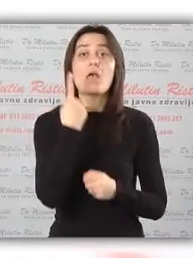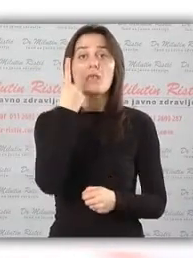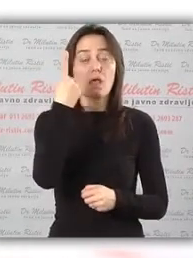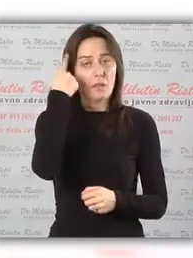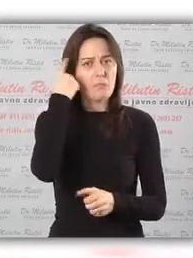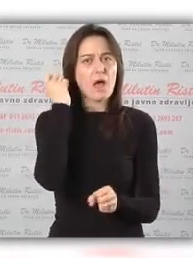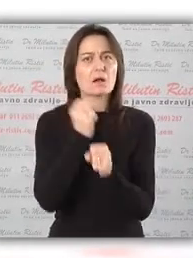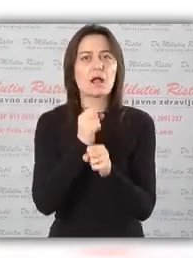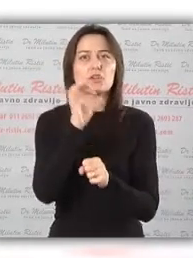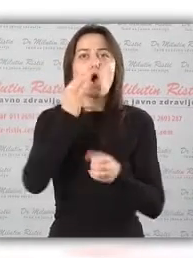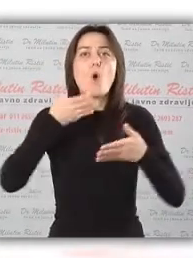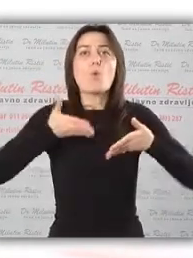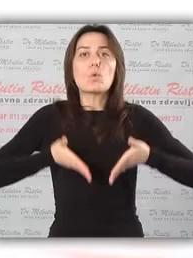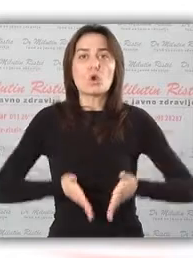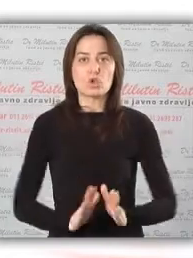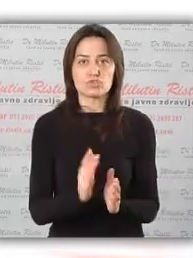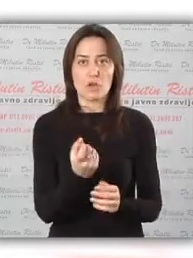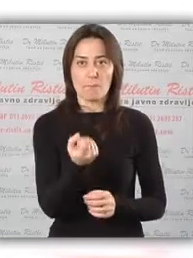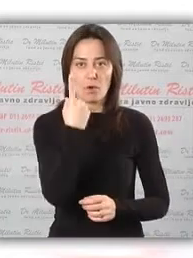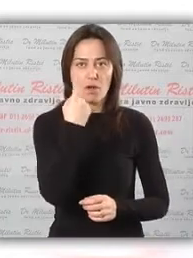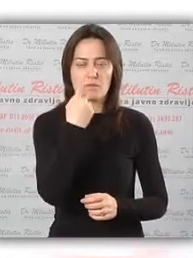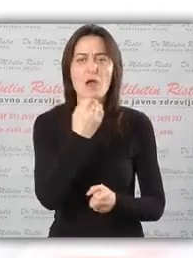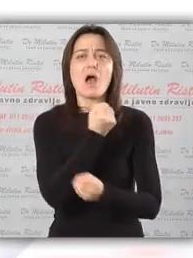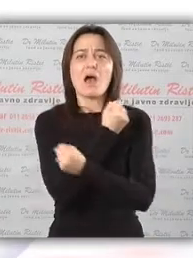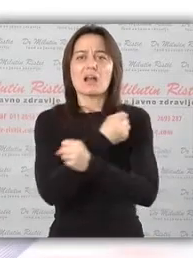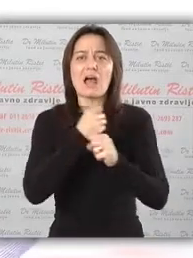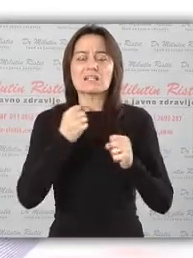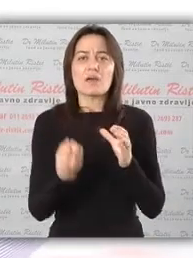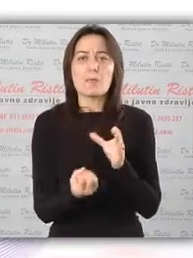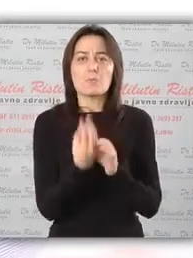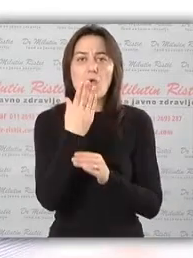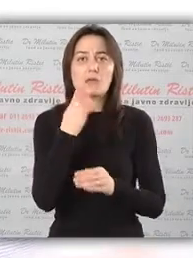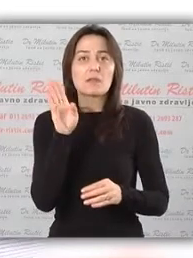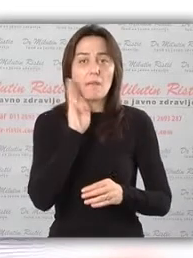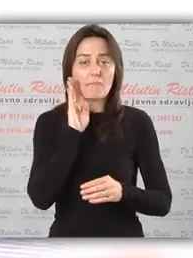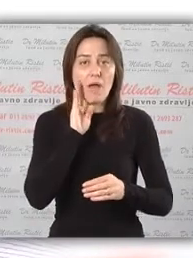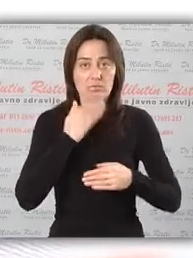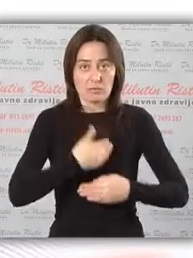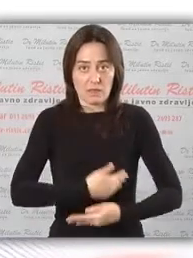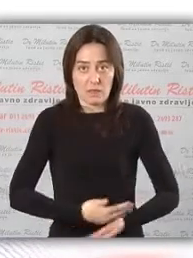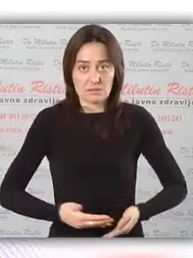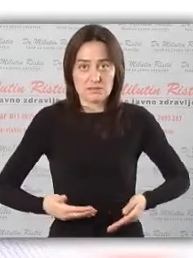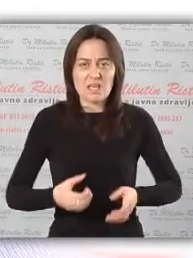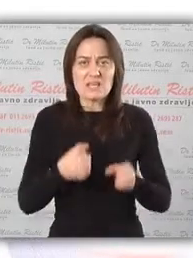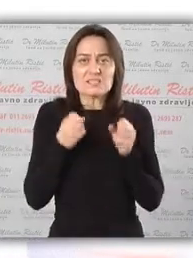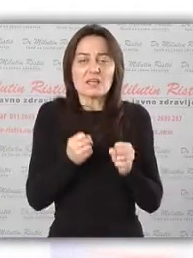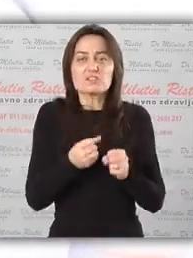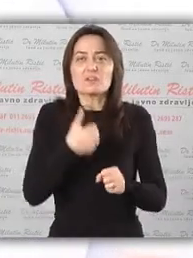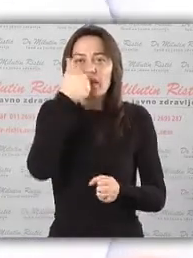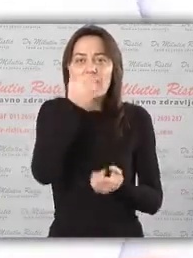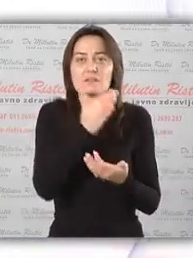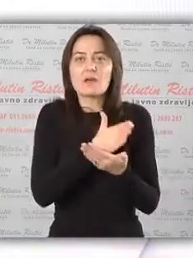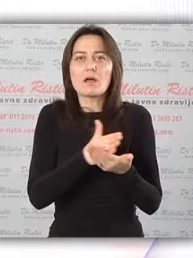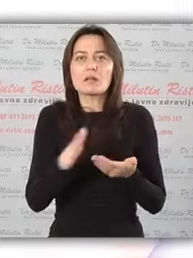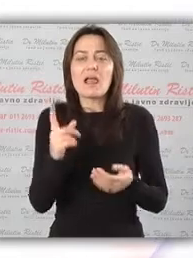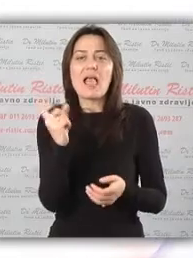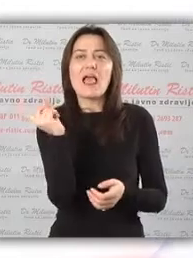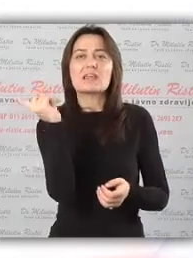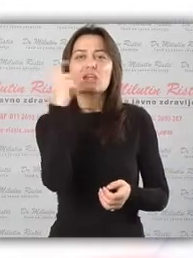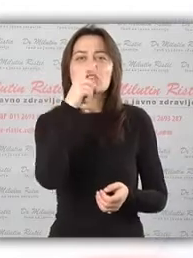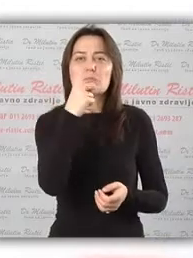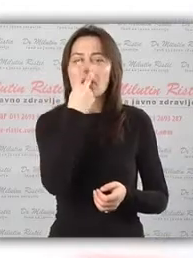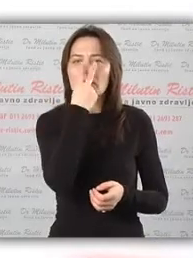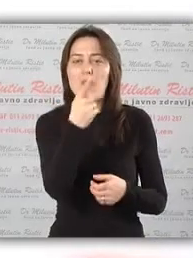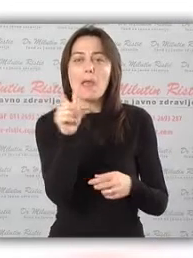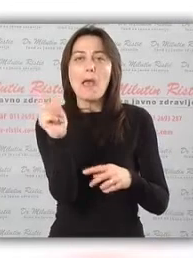Po jednoj teoriji radi se o urođenoj pojavi. Tokom razvoja ploda u materici dolazi do zadržavanja jednog dela primitivne